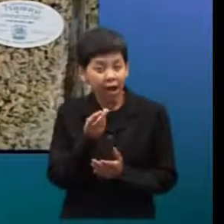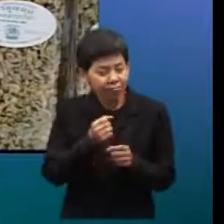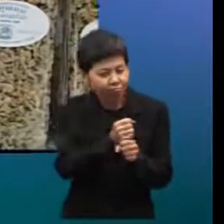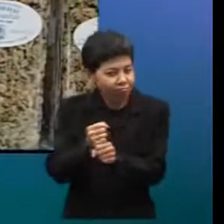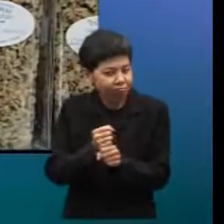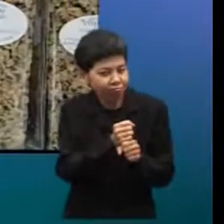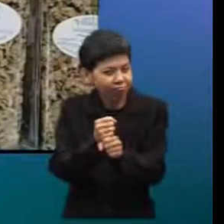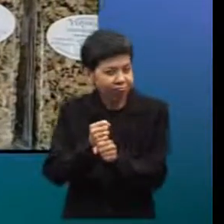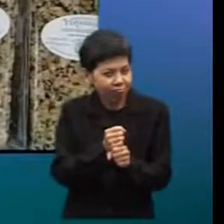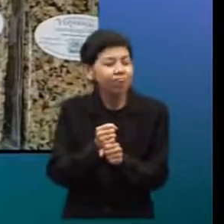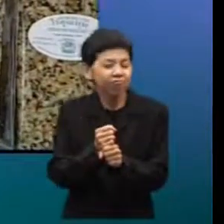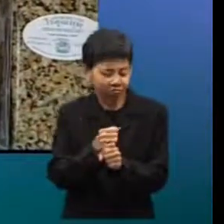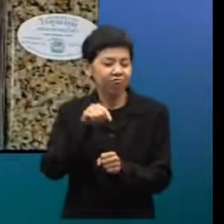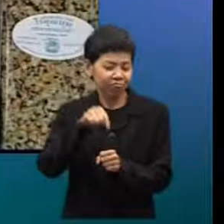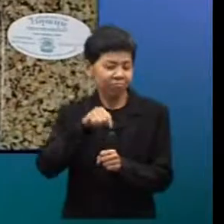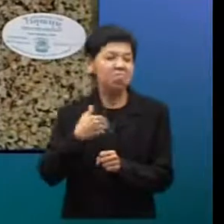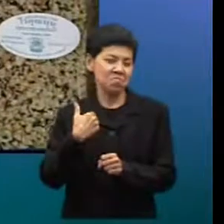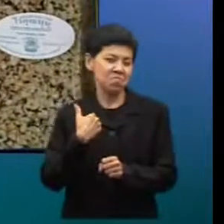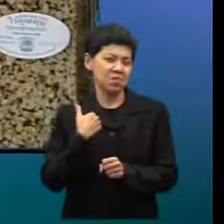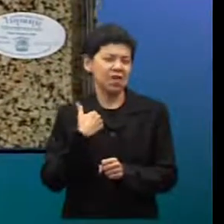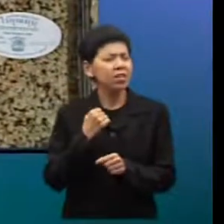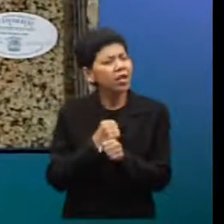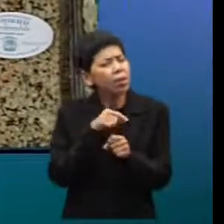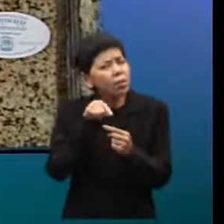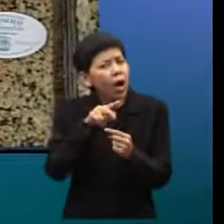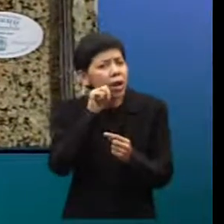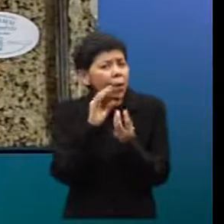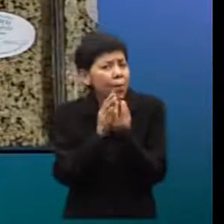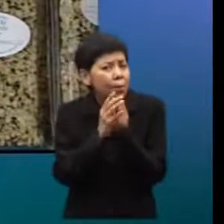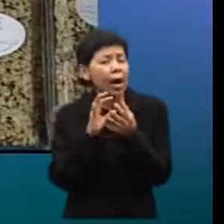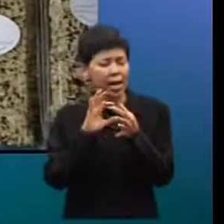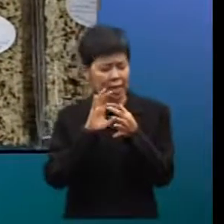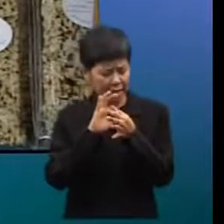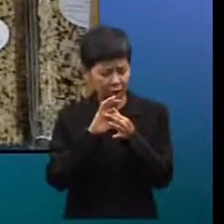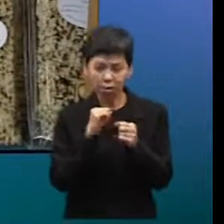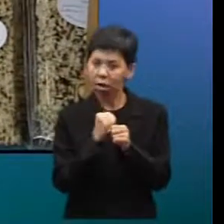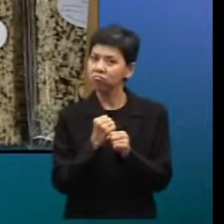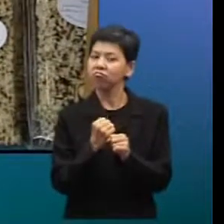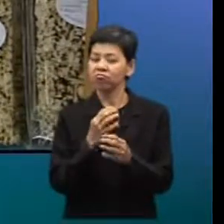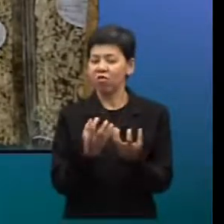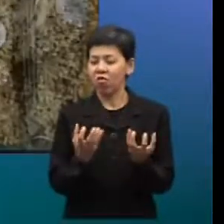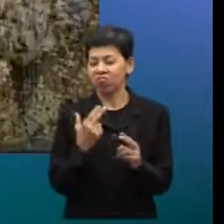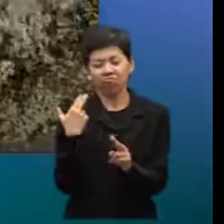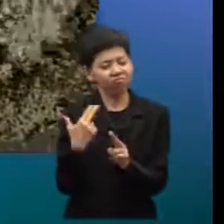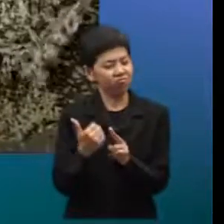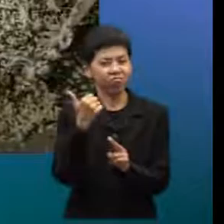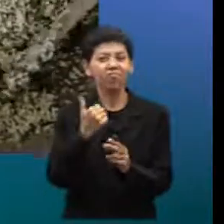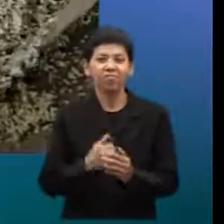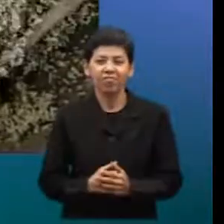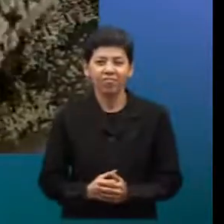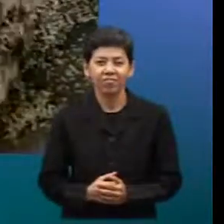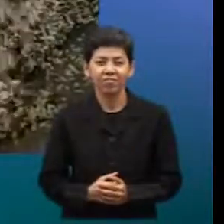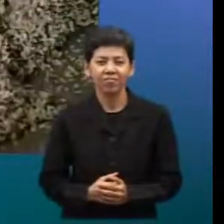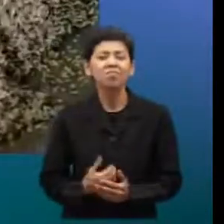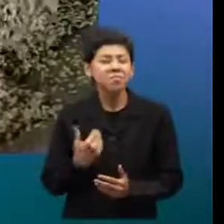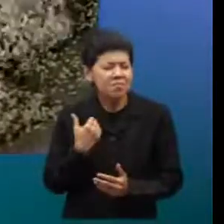ผักครับซึ่งแน่นอนว่าที่มาก็ต้องมาจากการแปรรูปเพื่อเพิ่มมูลค่าผลผลิตอีกเช่นกัน